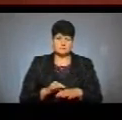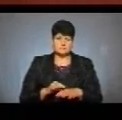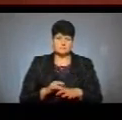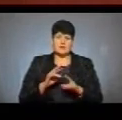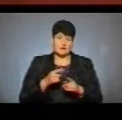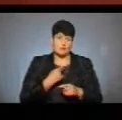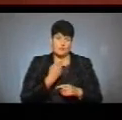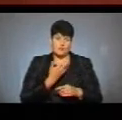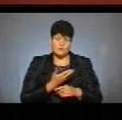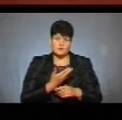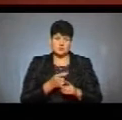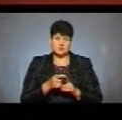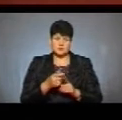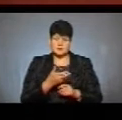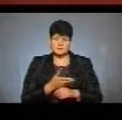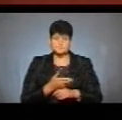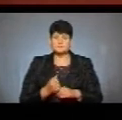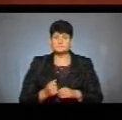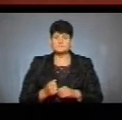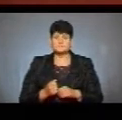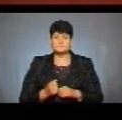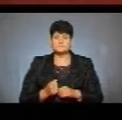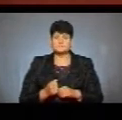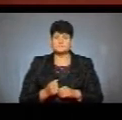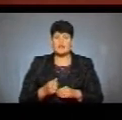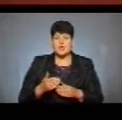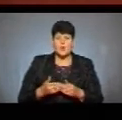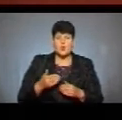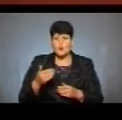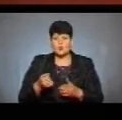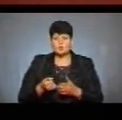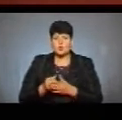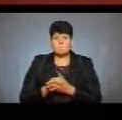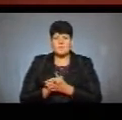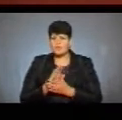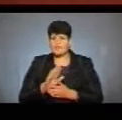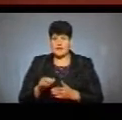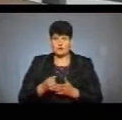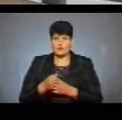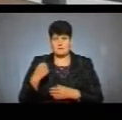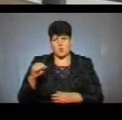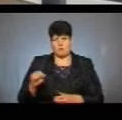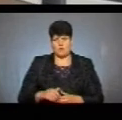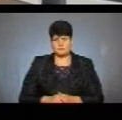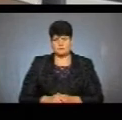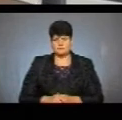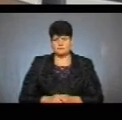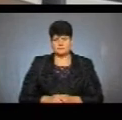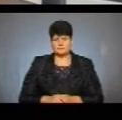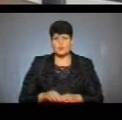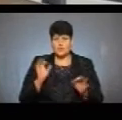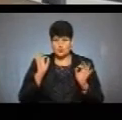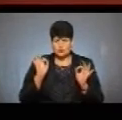як ви кажете, з ваших слів, крок до миру, а не до перемоги. Правильно я? Власне. Вірно